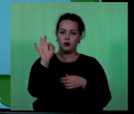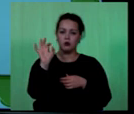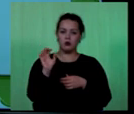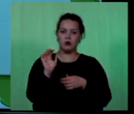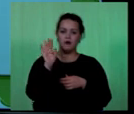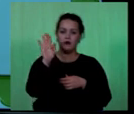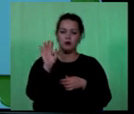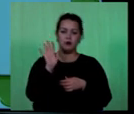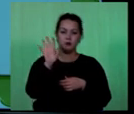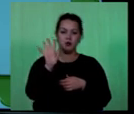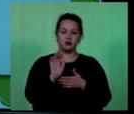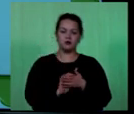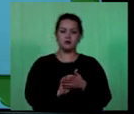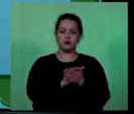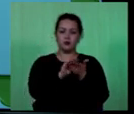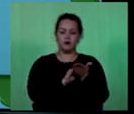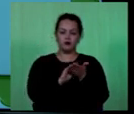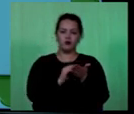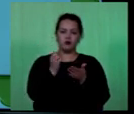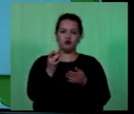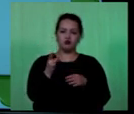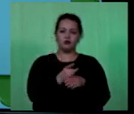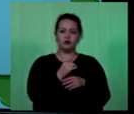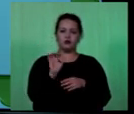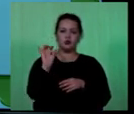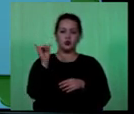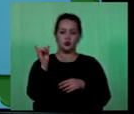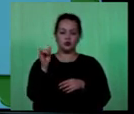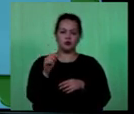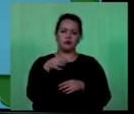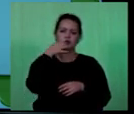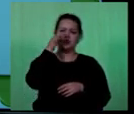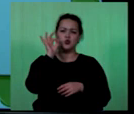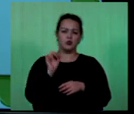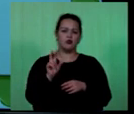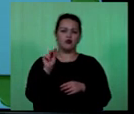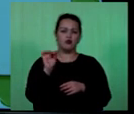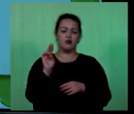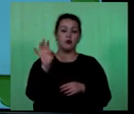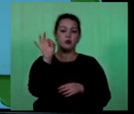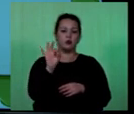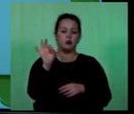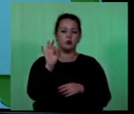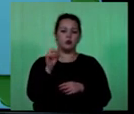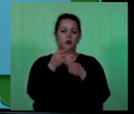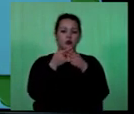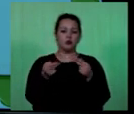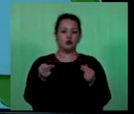5 повторяю еще раз при умножении любого числа на ноль получается